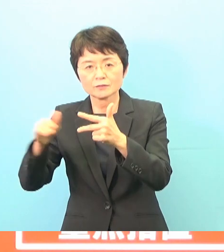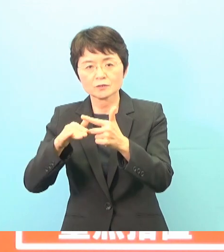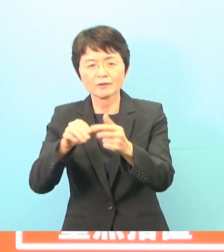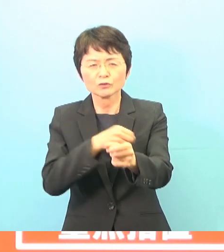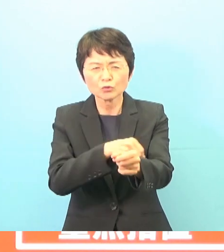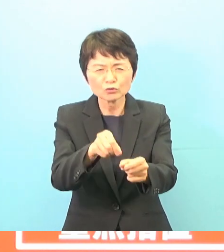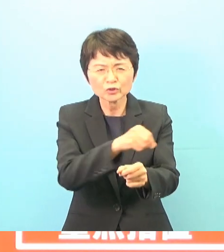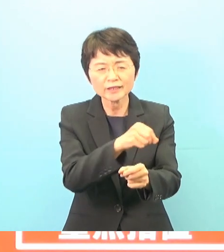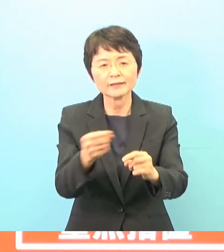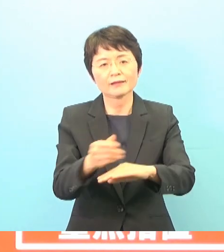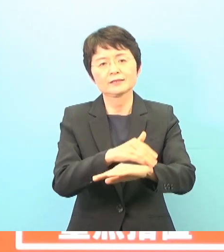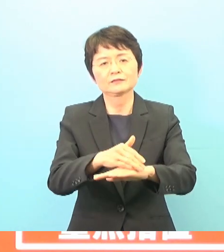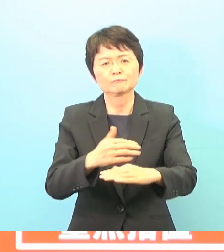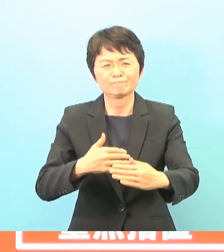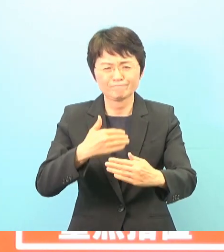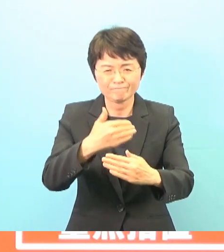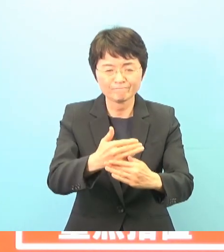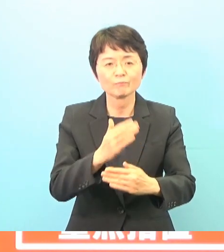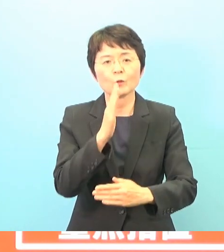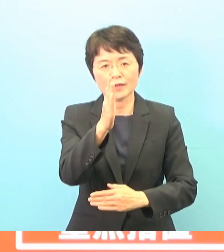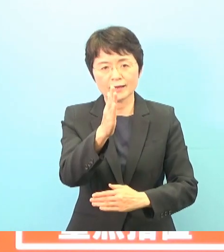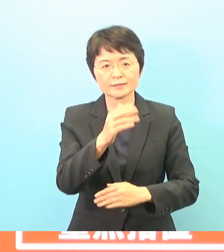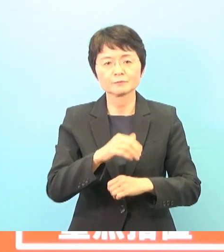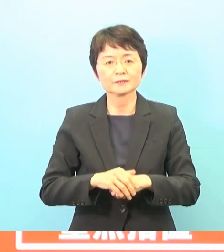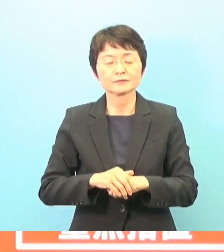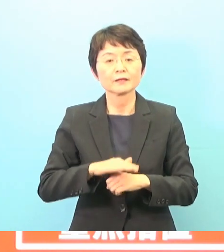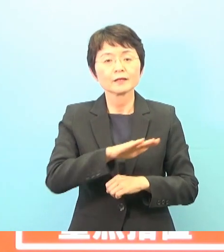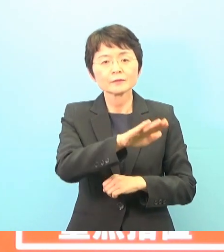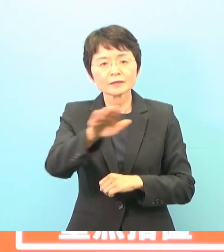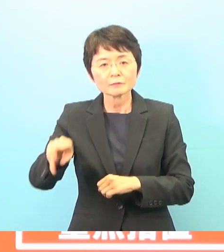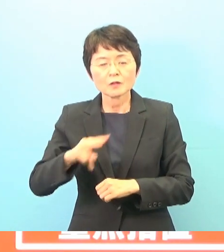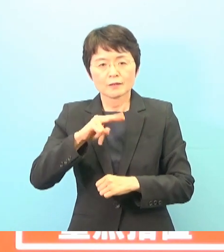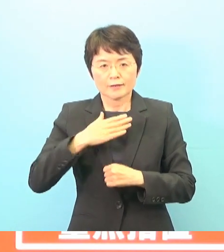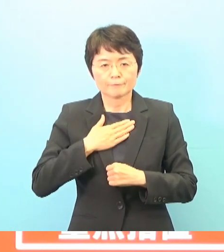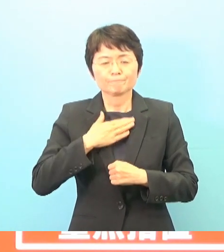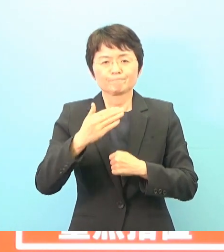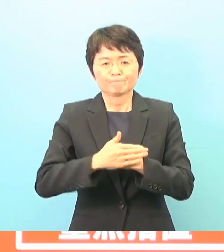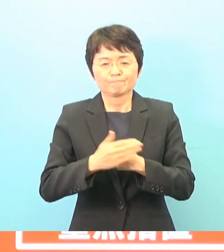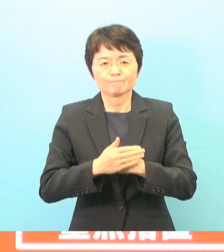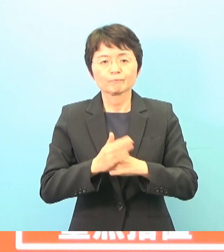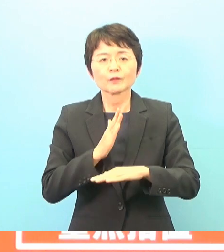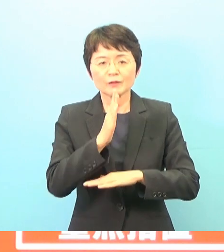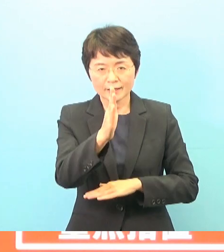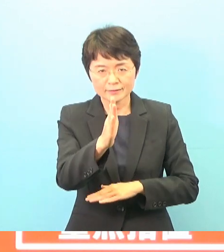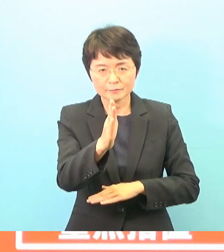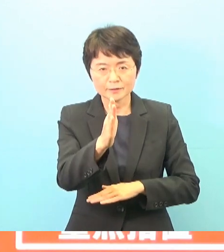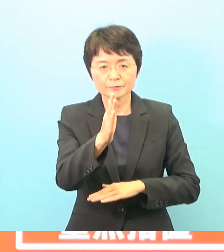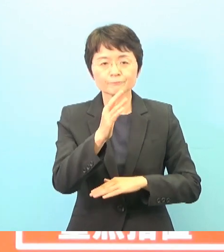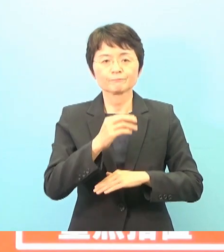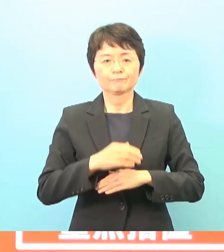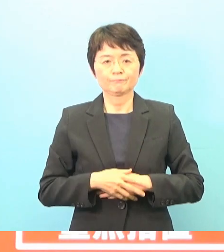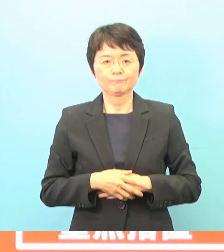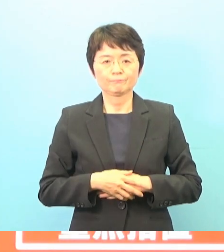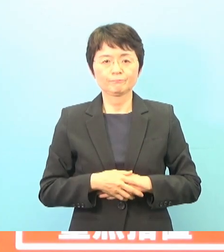特に対策を徹底してください。皆様のご理解とご協力をお願いいたします。